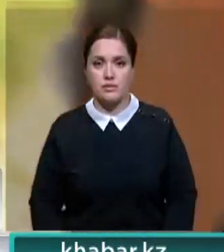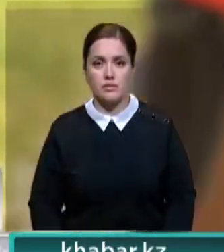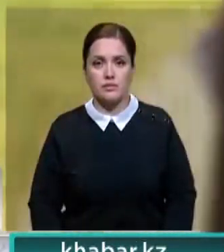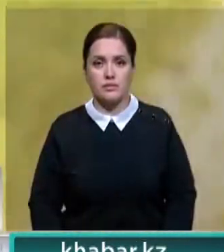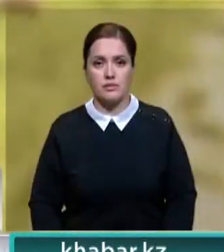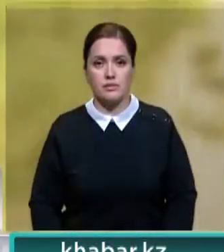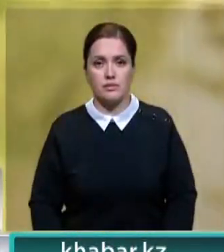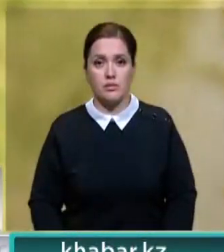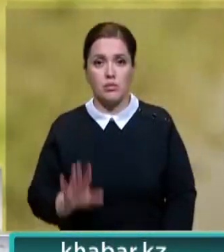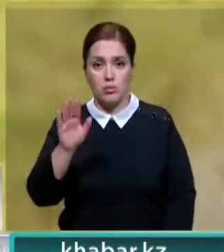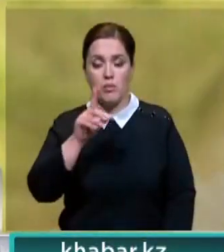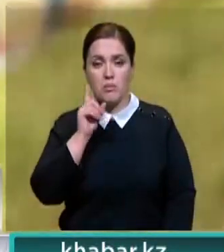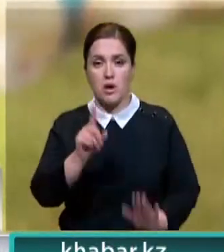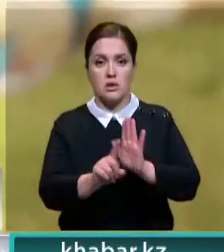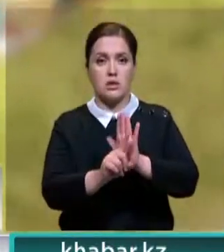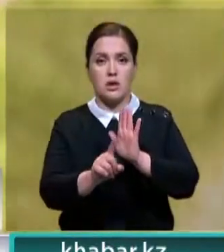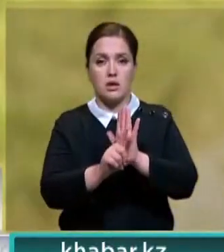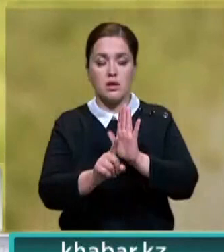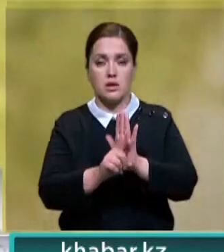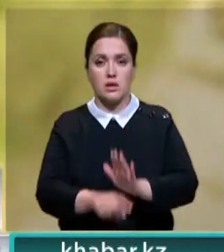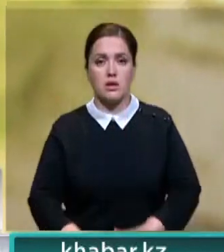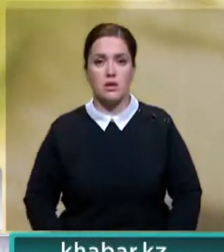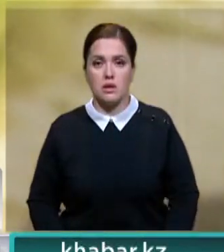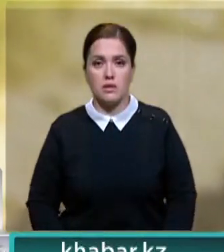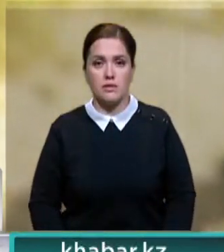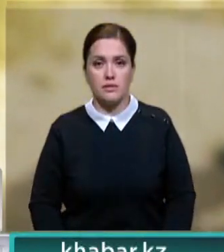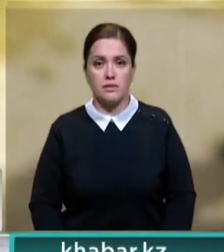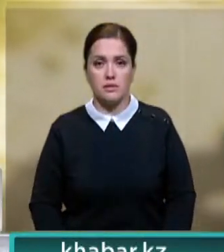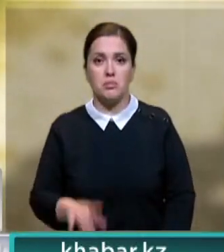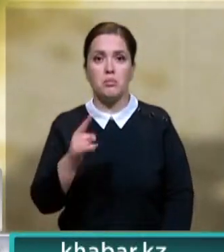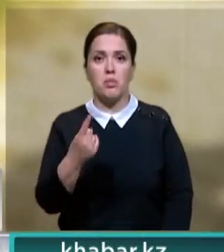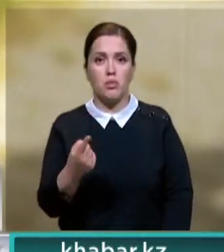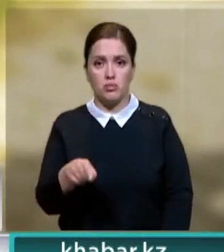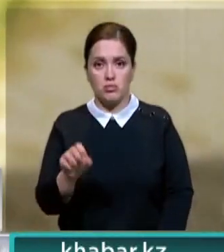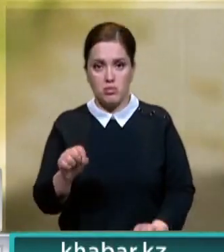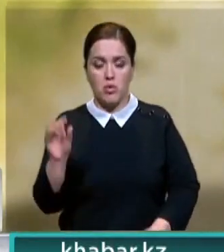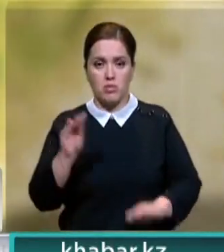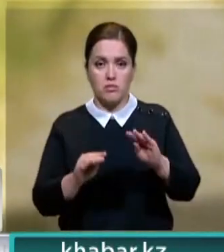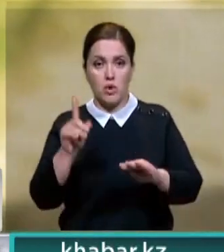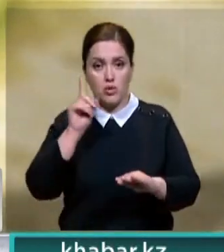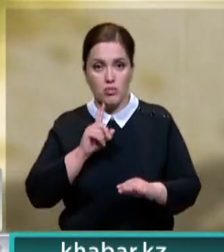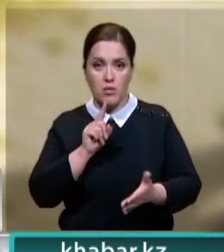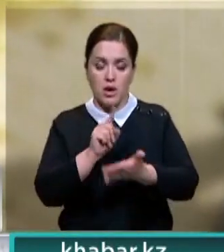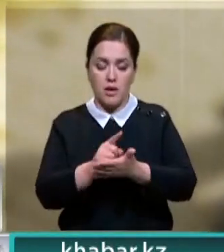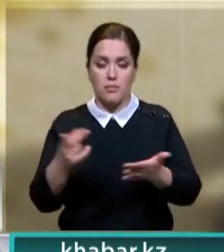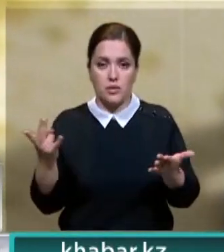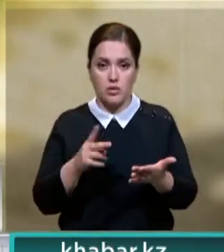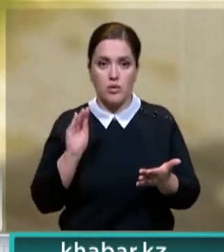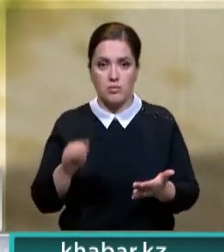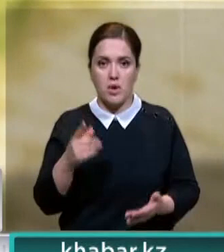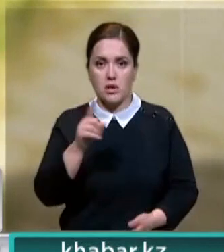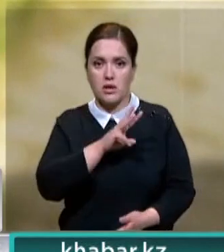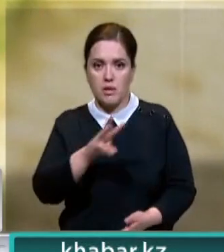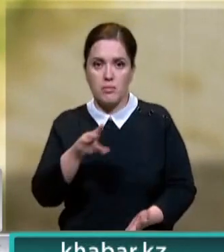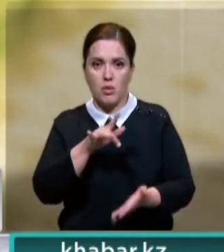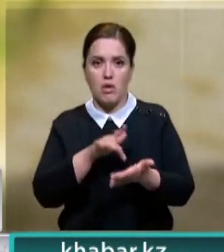Пусть молодежь туда ездит, далеко. Угу. Пусть бы оборудовали другие места. Почему здесь нельзя купаться? Сделали бы тоже пляж здесь. Миллионный город,